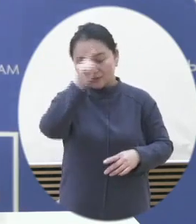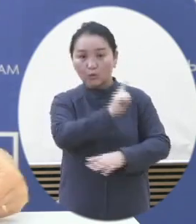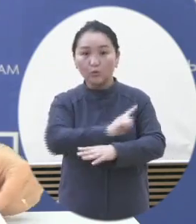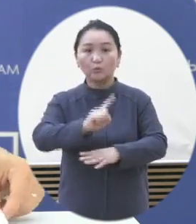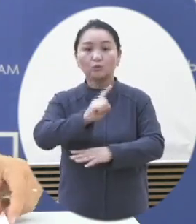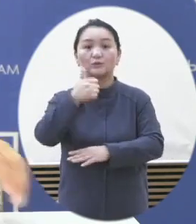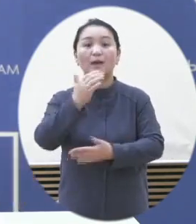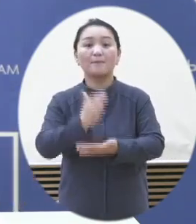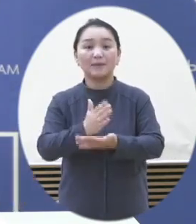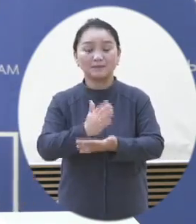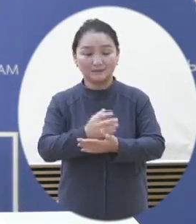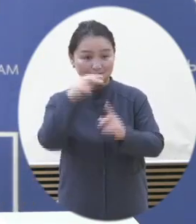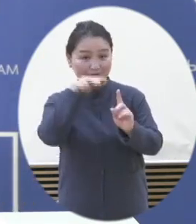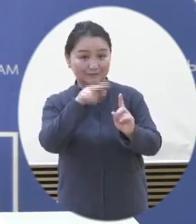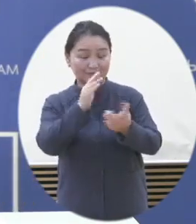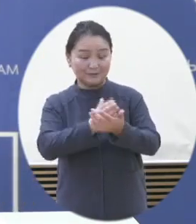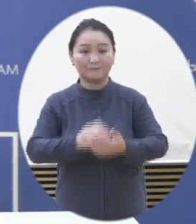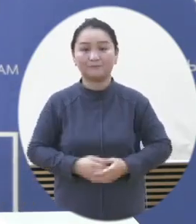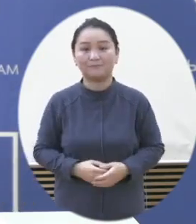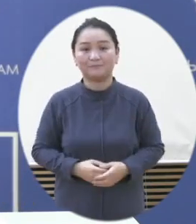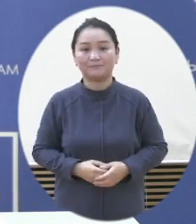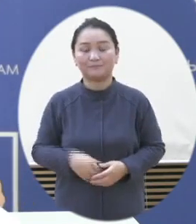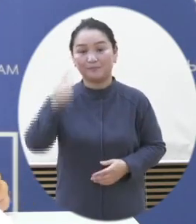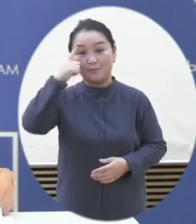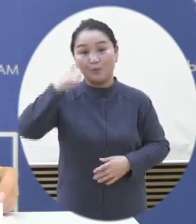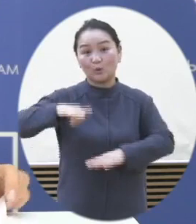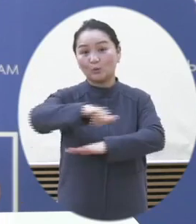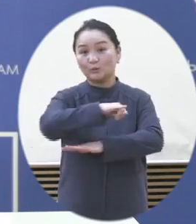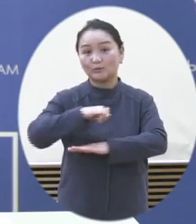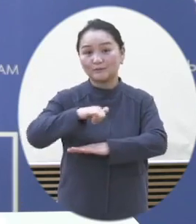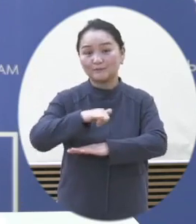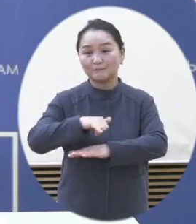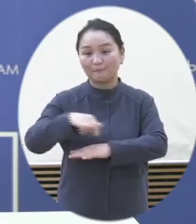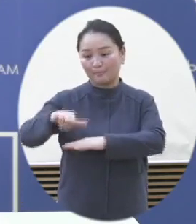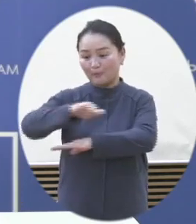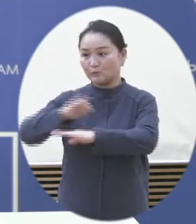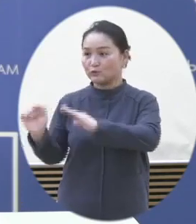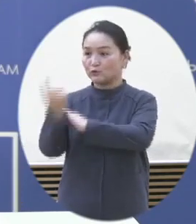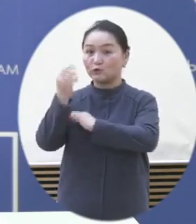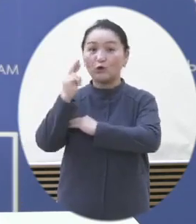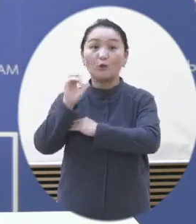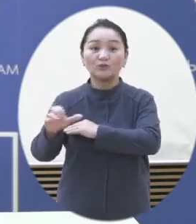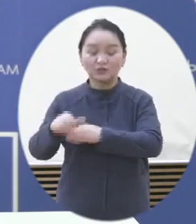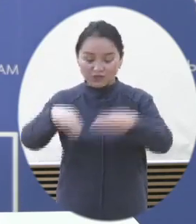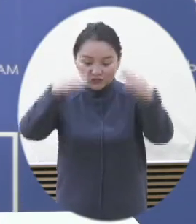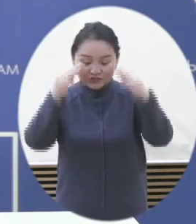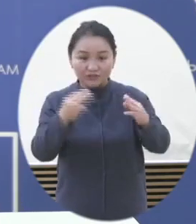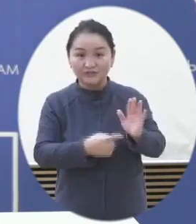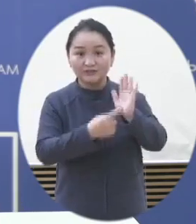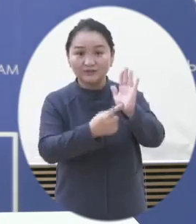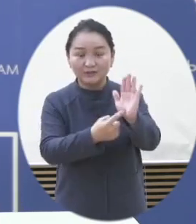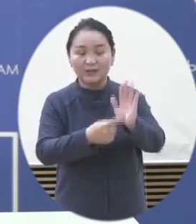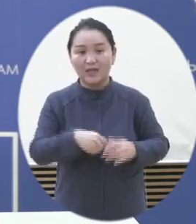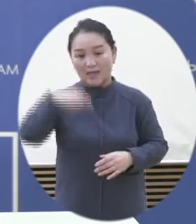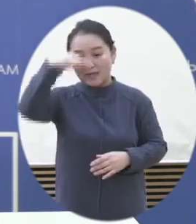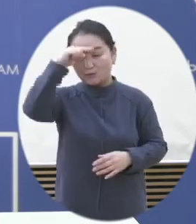үзэж байна. За Монгол улсад бол Улсын анхаарал комиссийн одоо шийдвэрийн дагуу за мөн бас